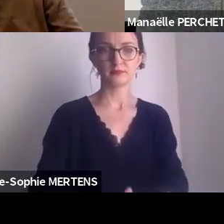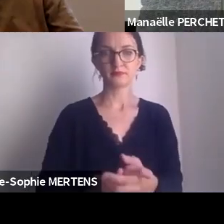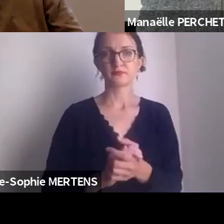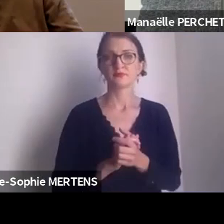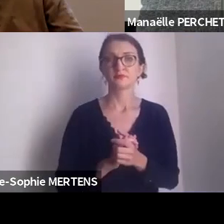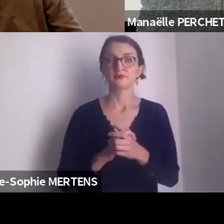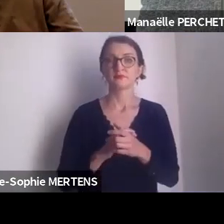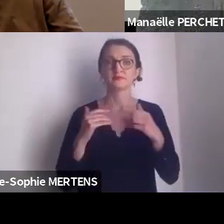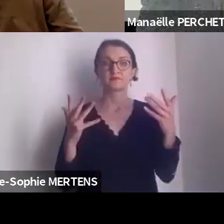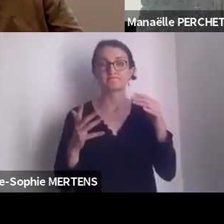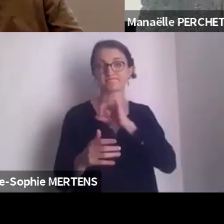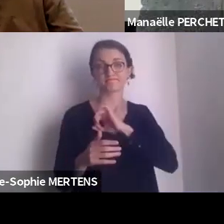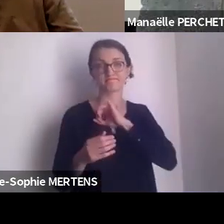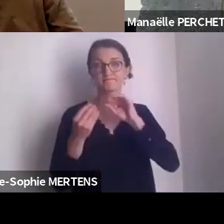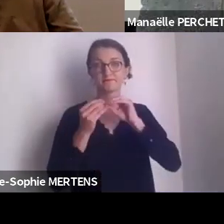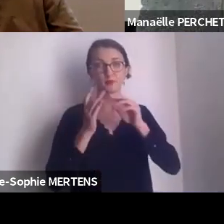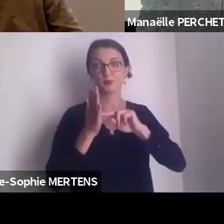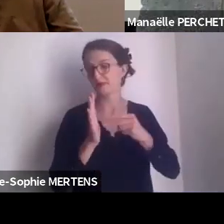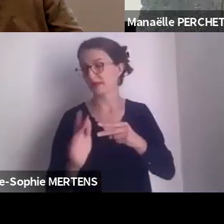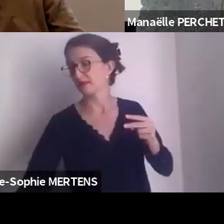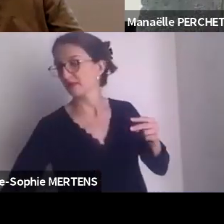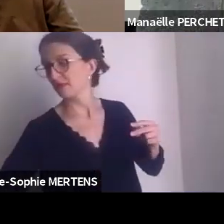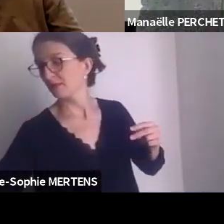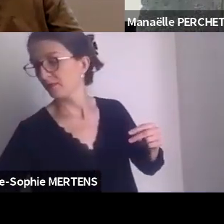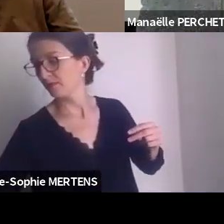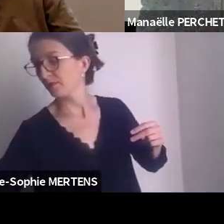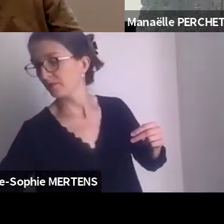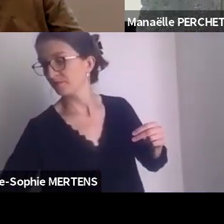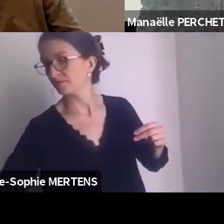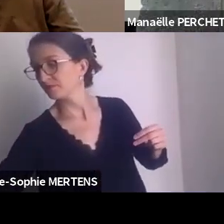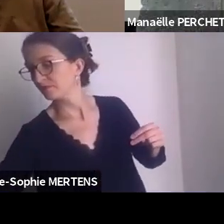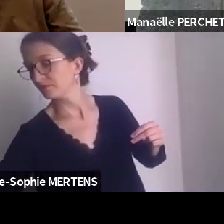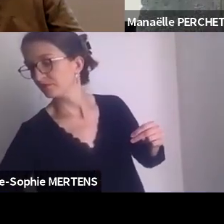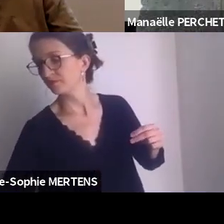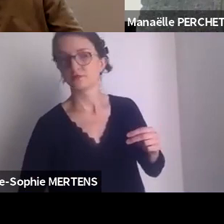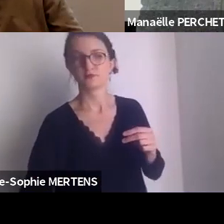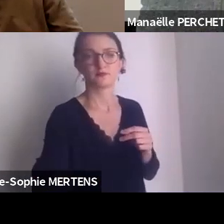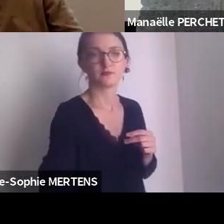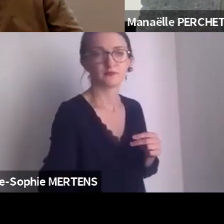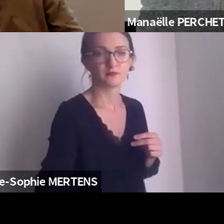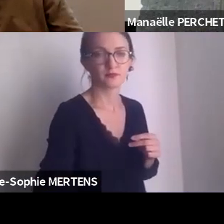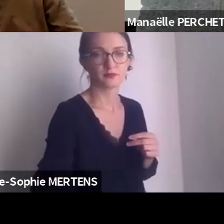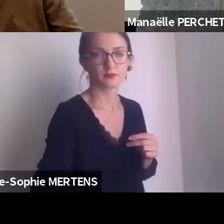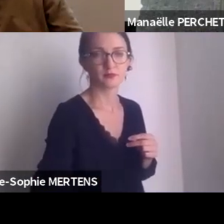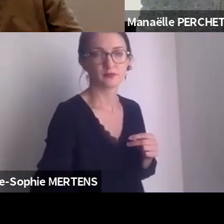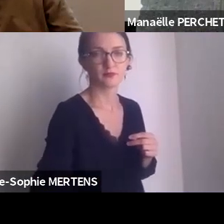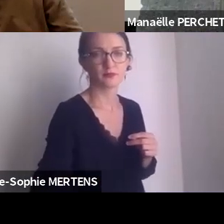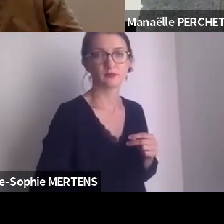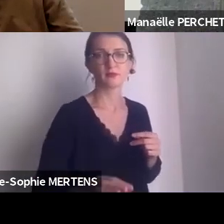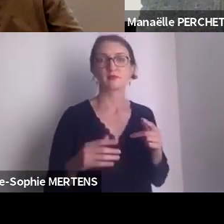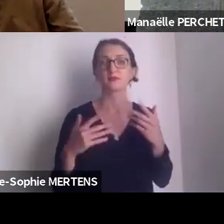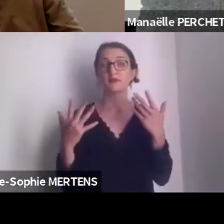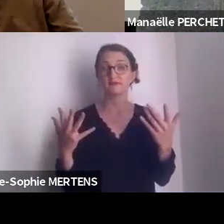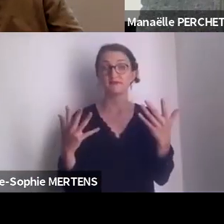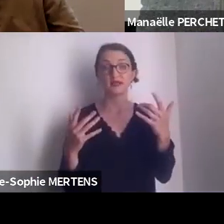et pourquoi pas, du coup, de pivoter aussi parce que vous vous rendez compte que finalement, c'était une formidable source